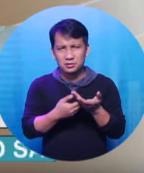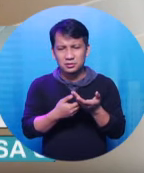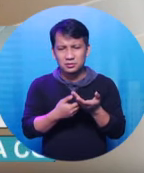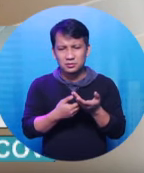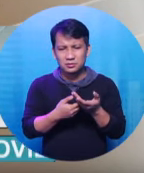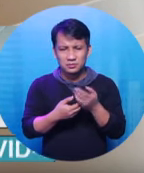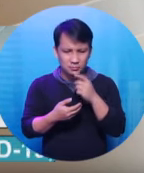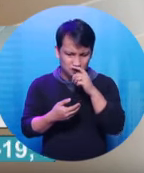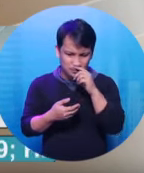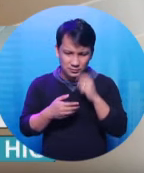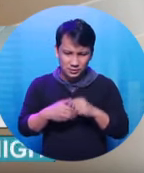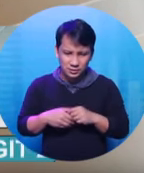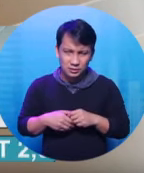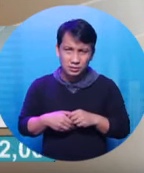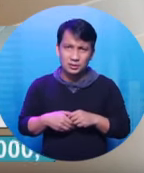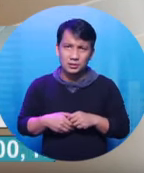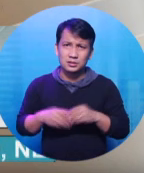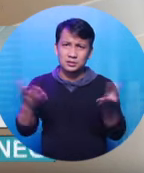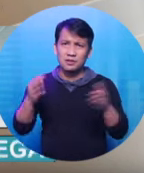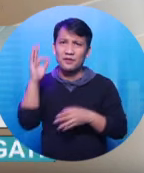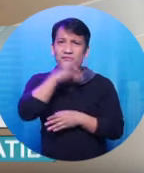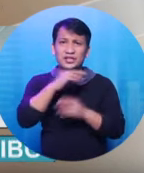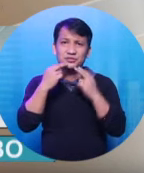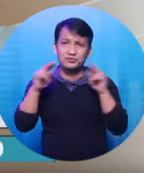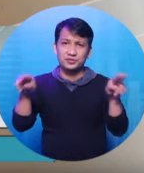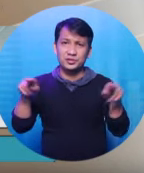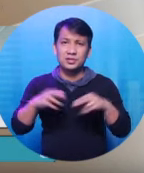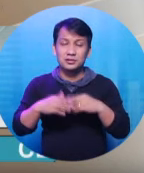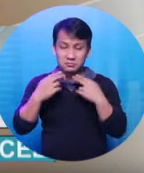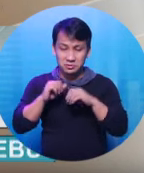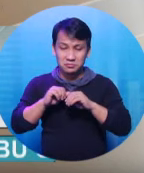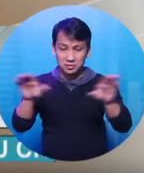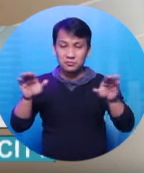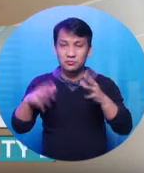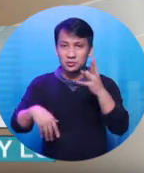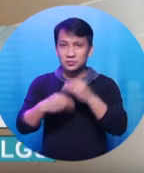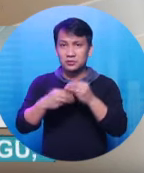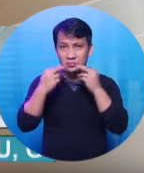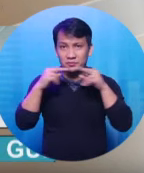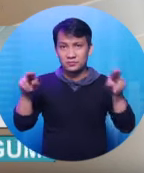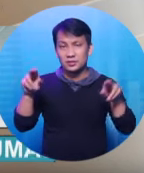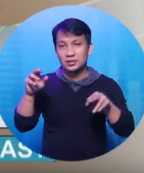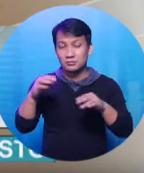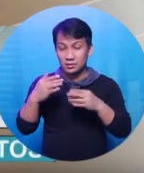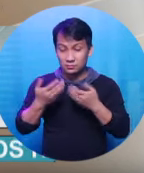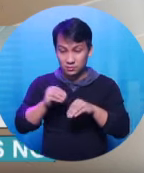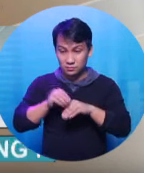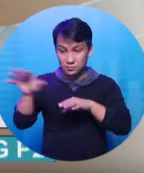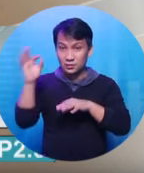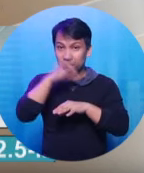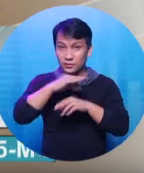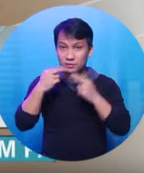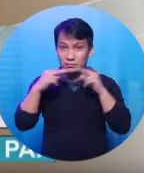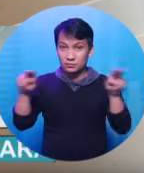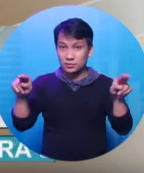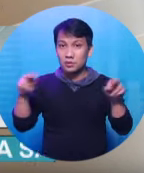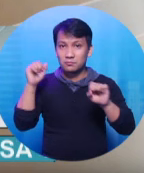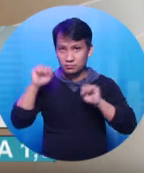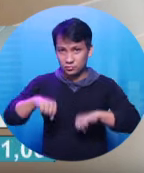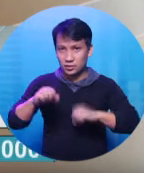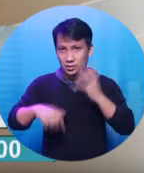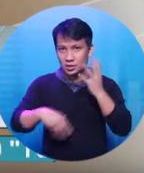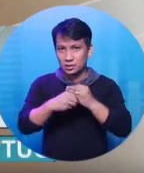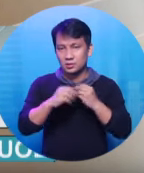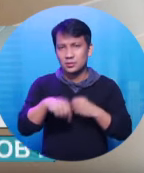dyan. Is nagpapakalat siya ng ating fake news na sinasabi. Kailangan po natin tandaan na yung pagpapakalat ng kanyang balita, pwede rin po